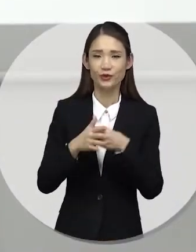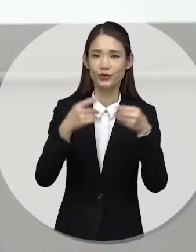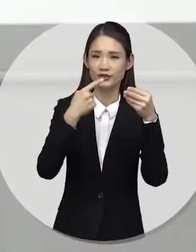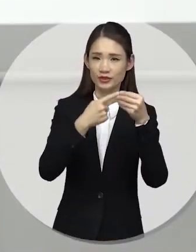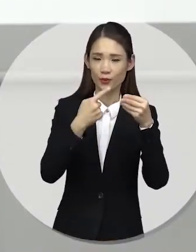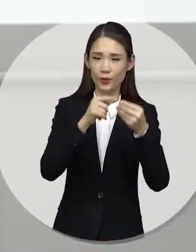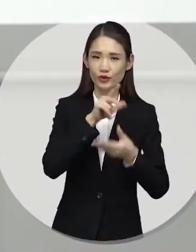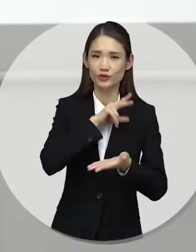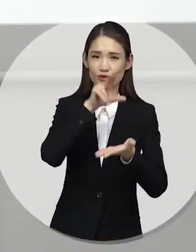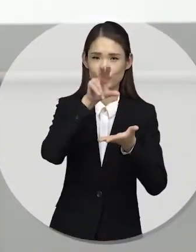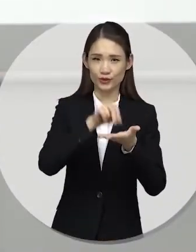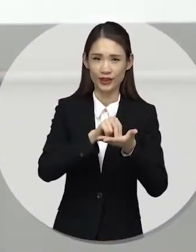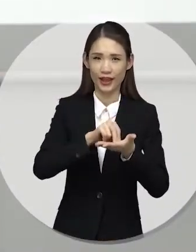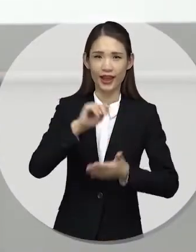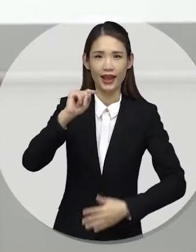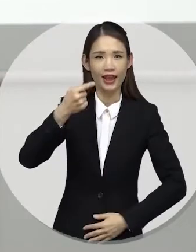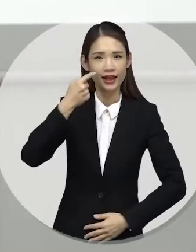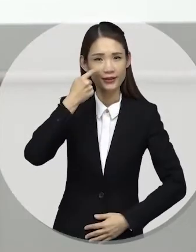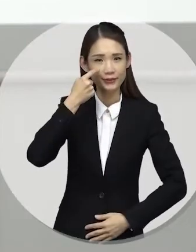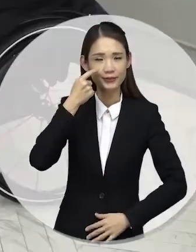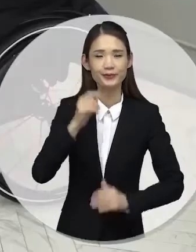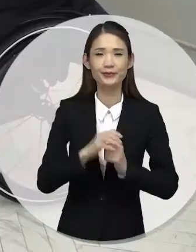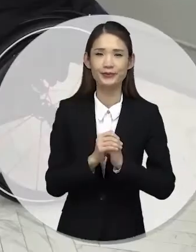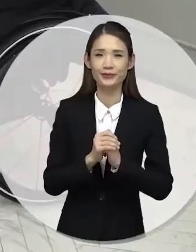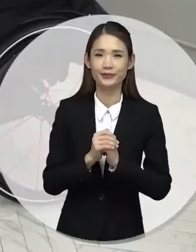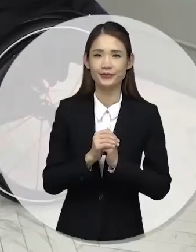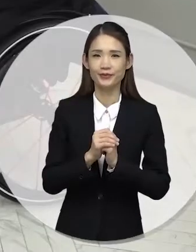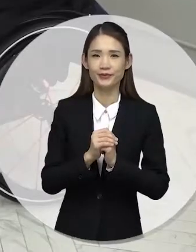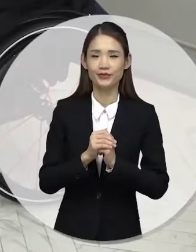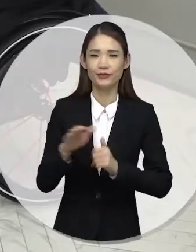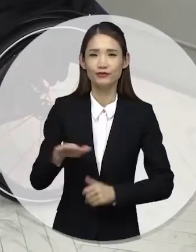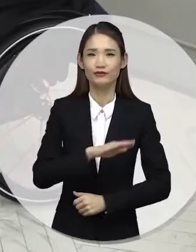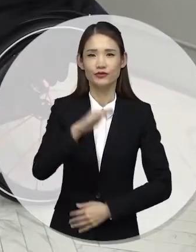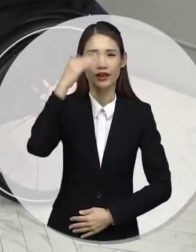그렇다면 첫 번째 주제로 한번 넘어가 보겠습니다.